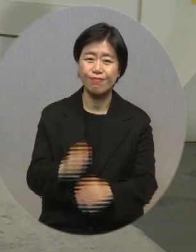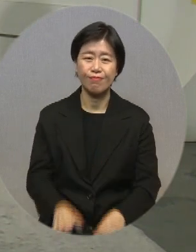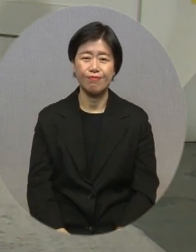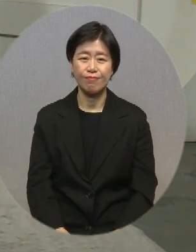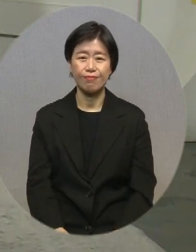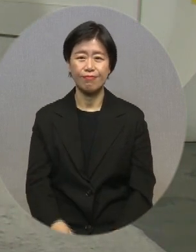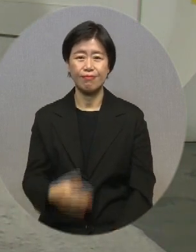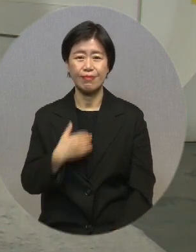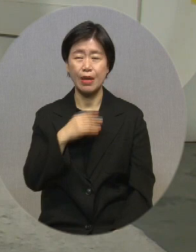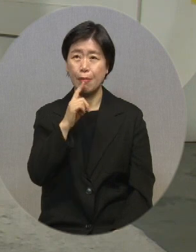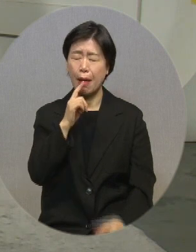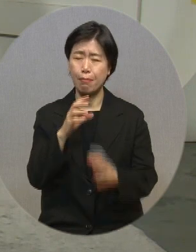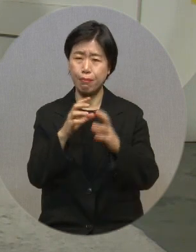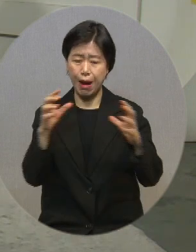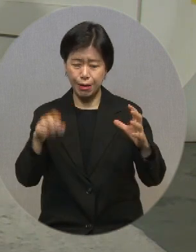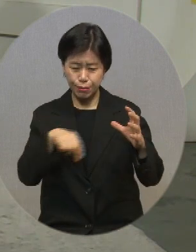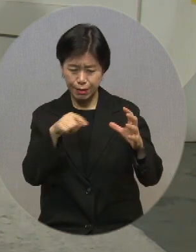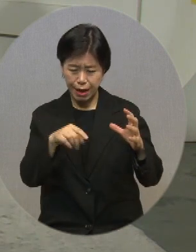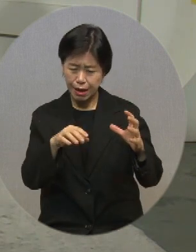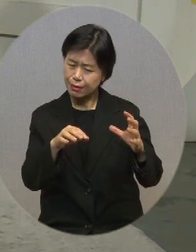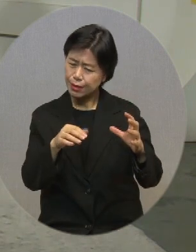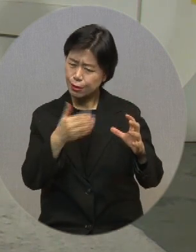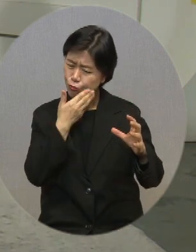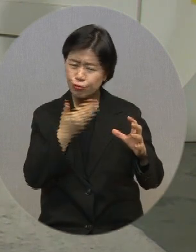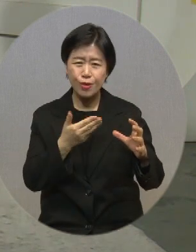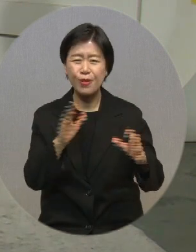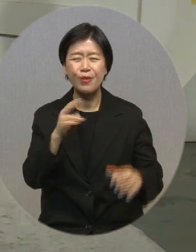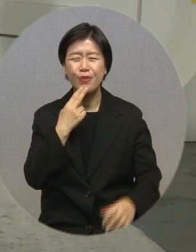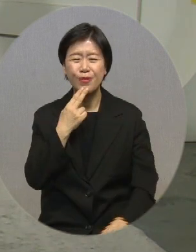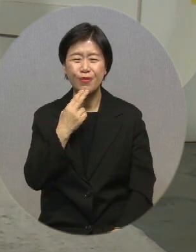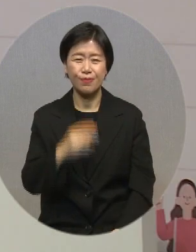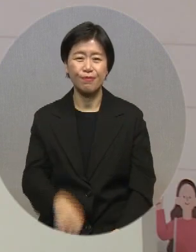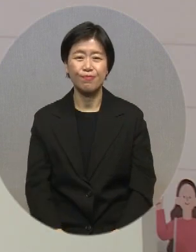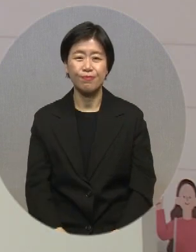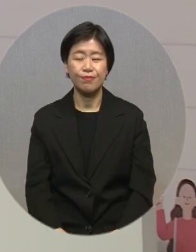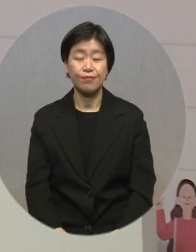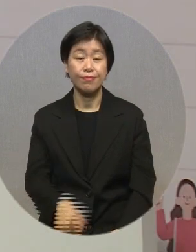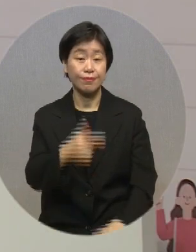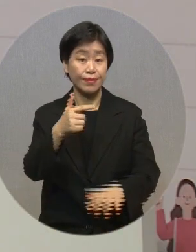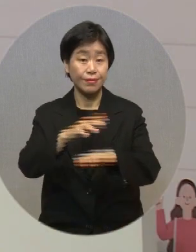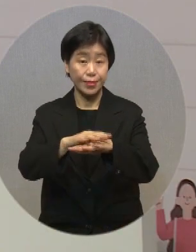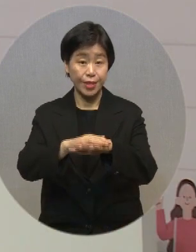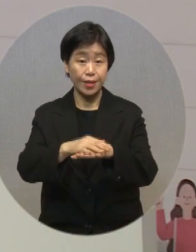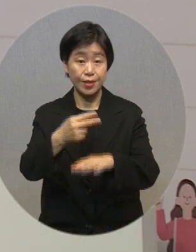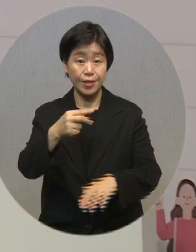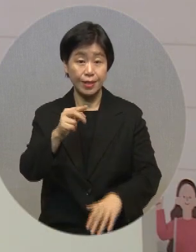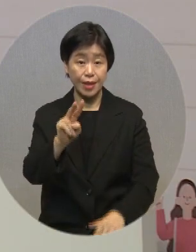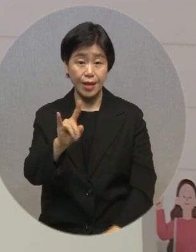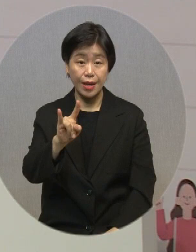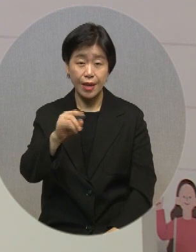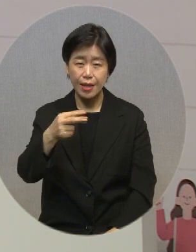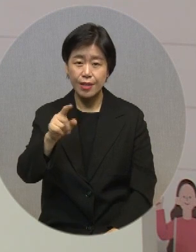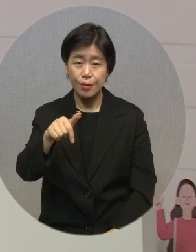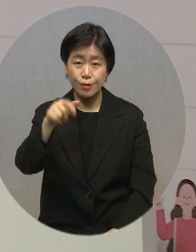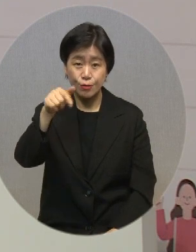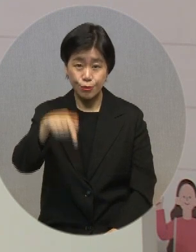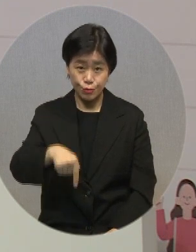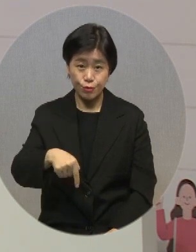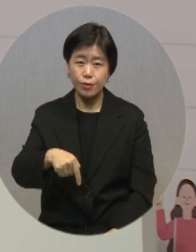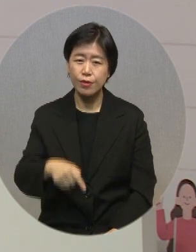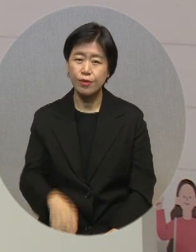말은 더 없습니다. 네. 건주게 하죠. 자, 대전 대덕고 신탄진 대청중학교